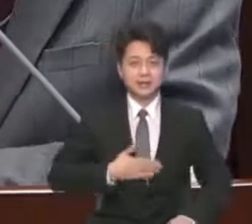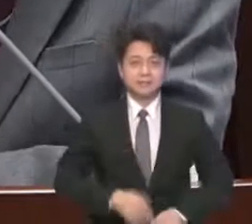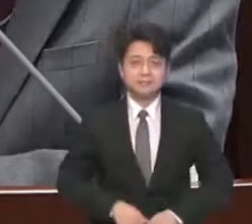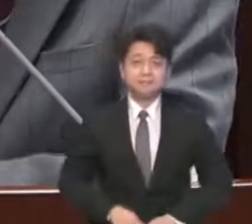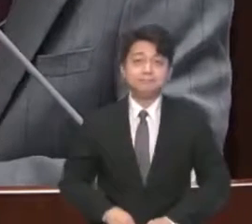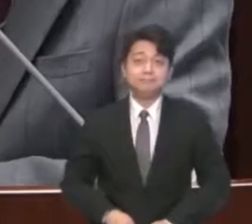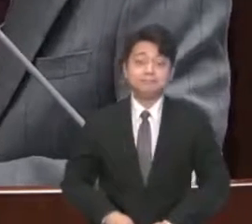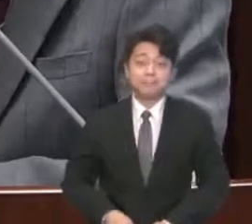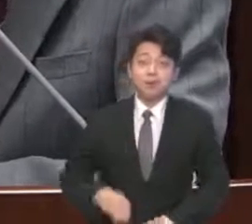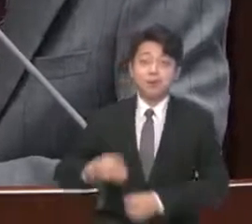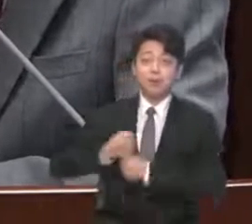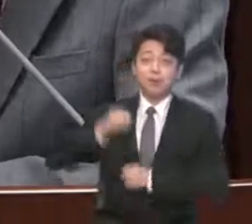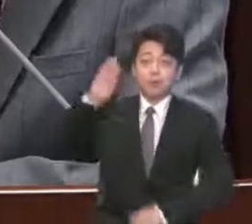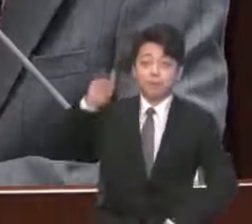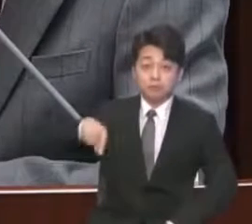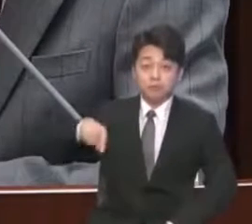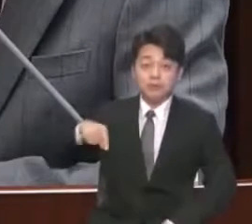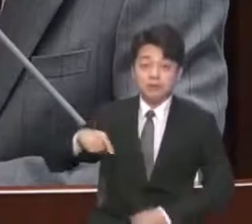가지로 요약되는데